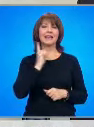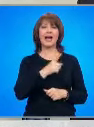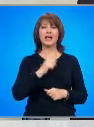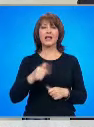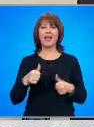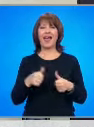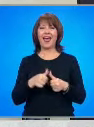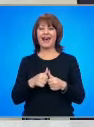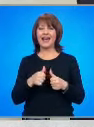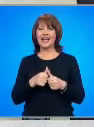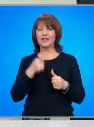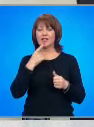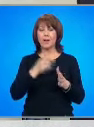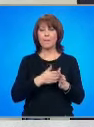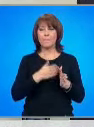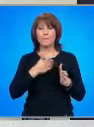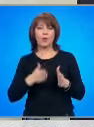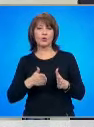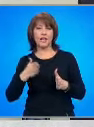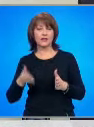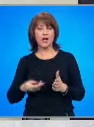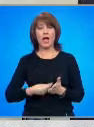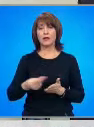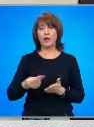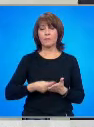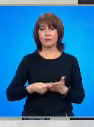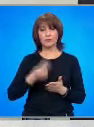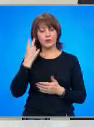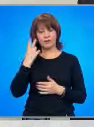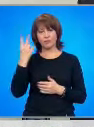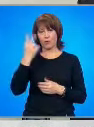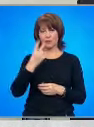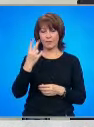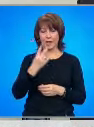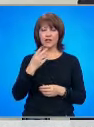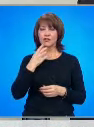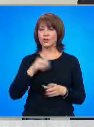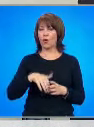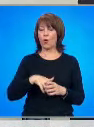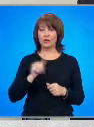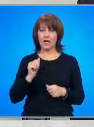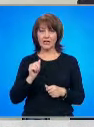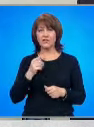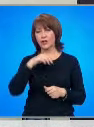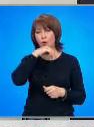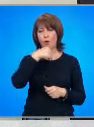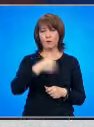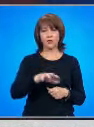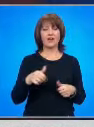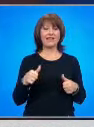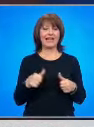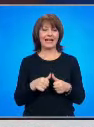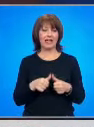наказателните лихви за просрочие, да подпишат споразумение, че се отказват и че опрощават тези